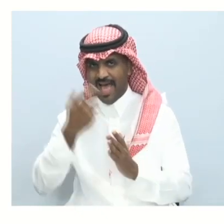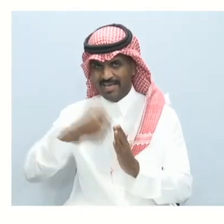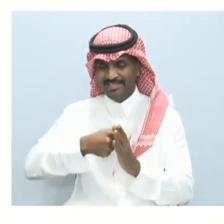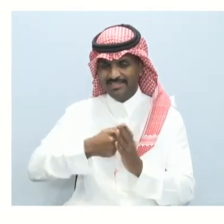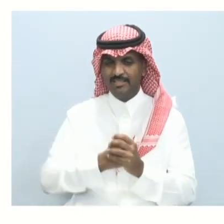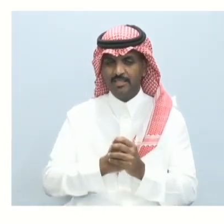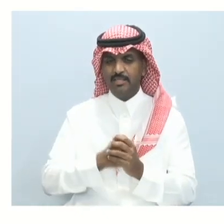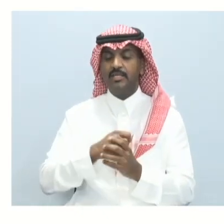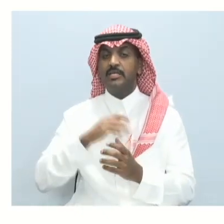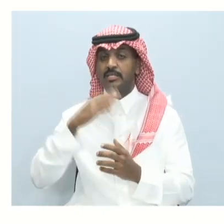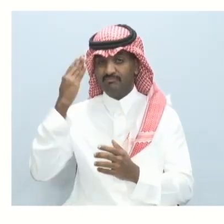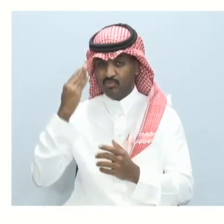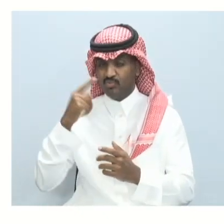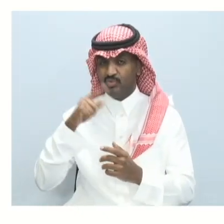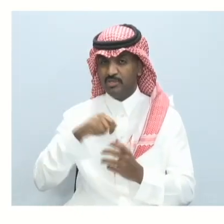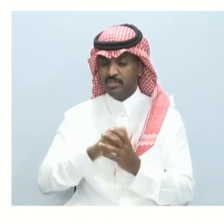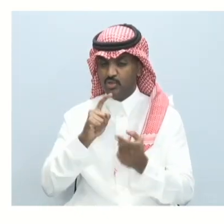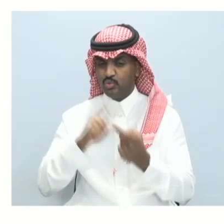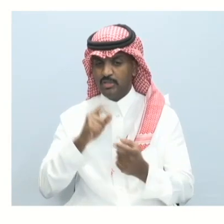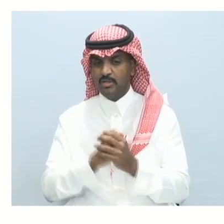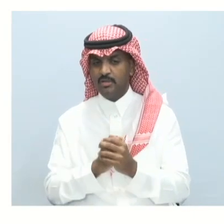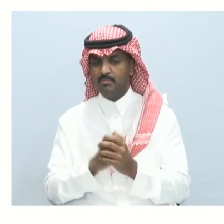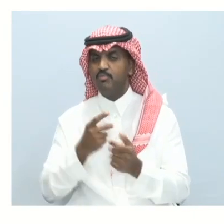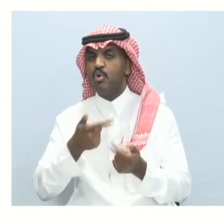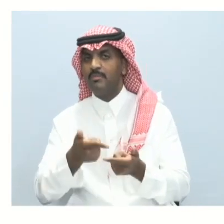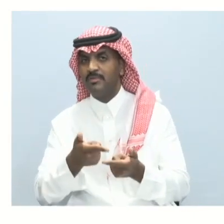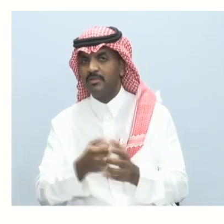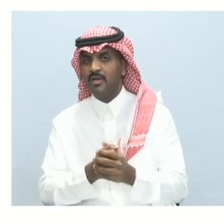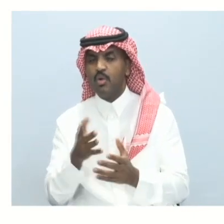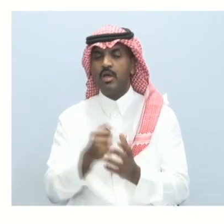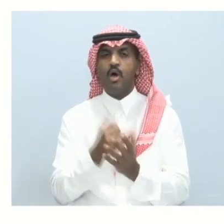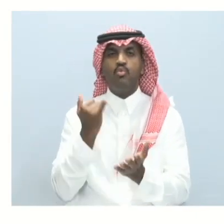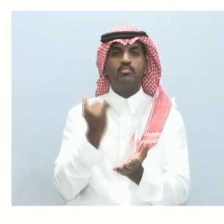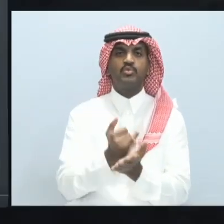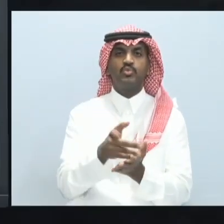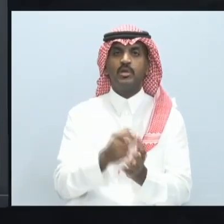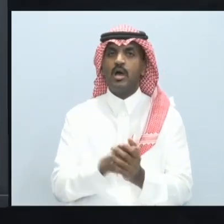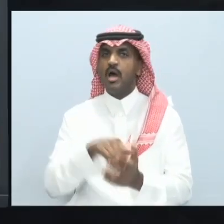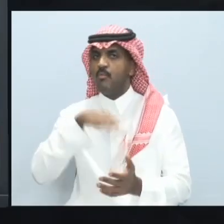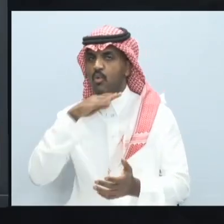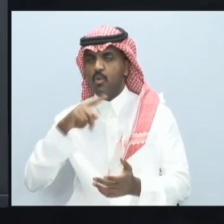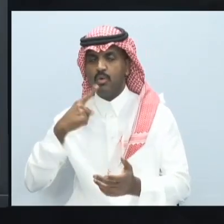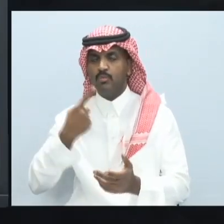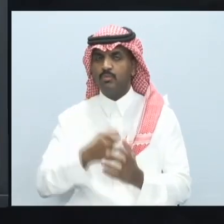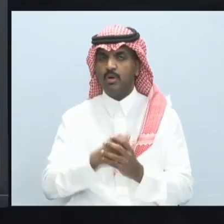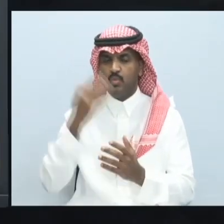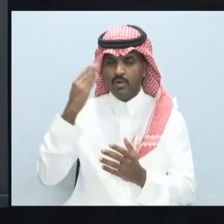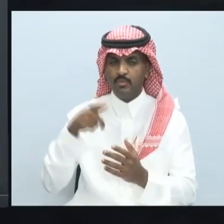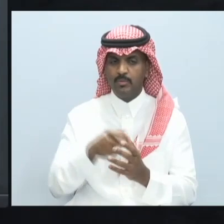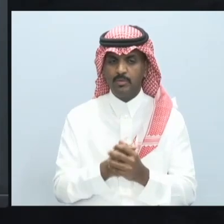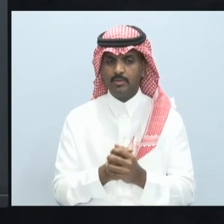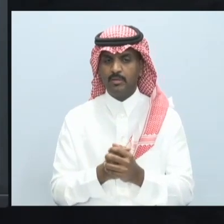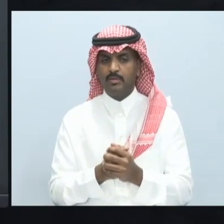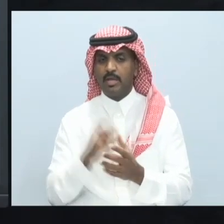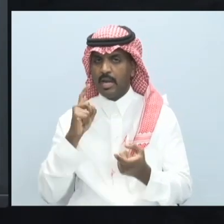بمقابل تدفعه الزوجه او وليها حل لان الحل عكس الربط فعقد